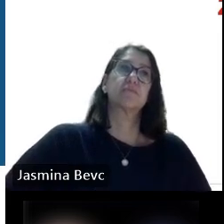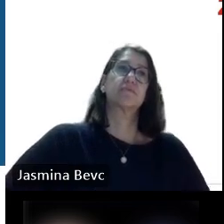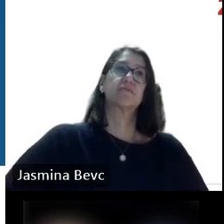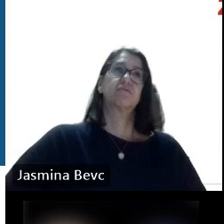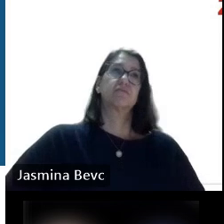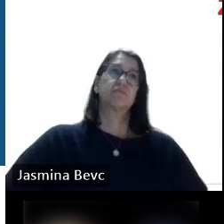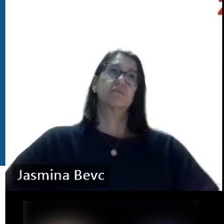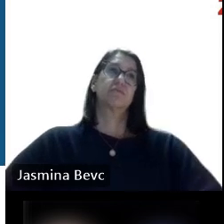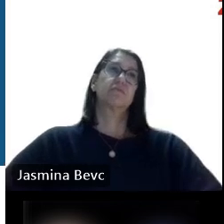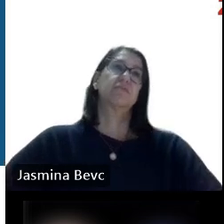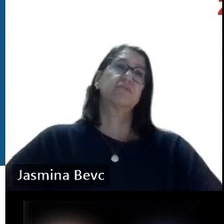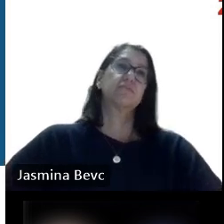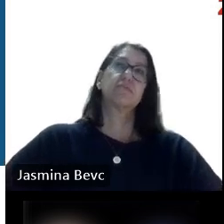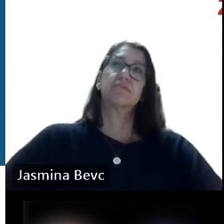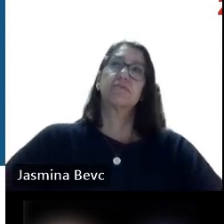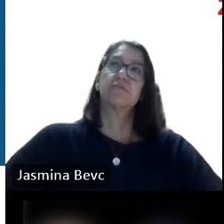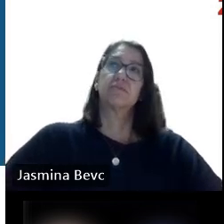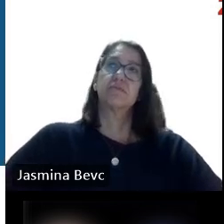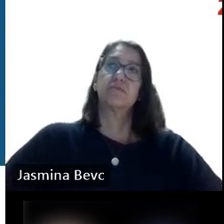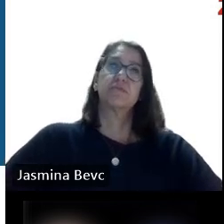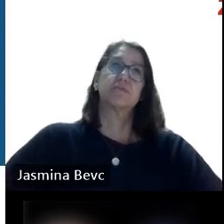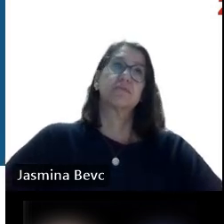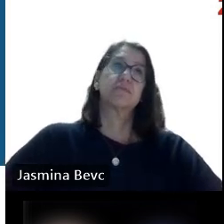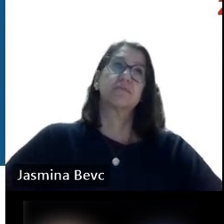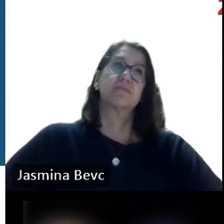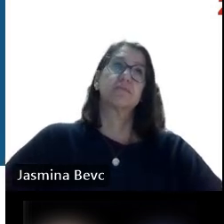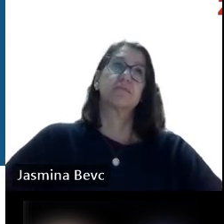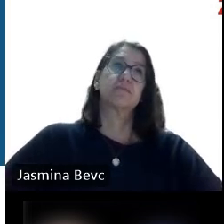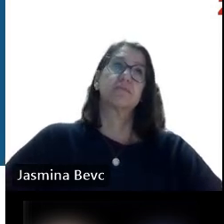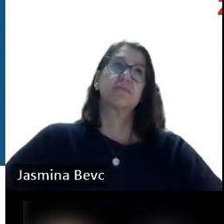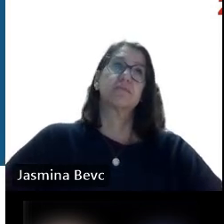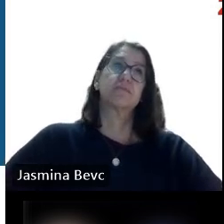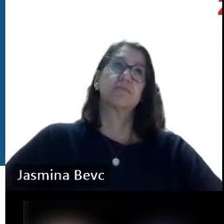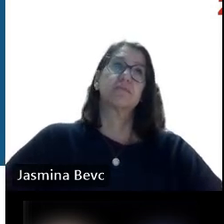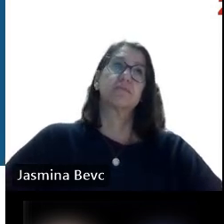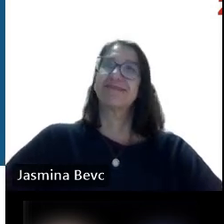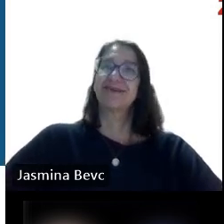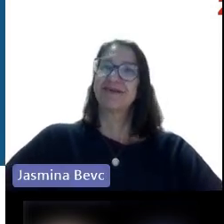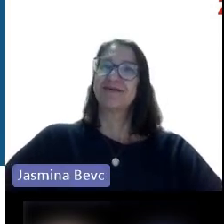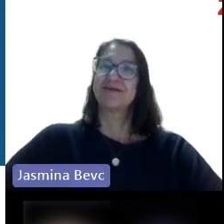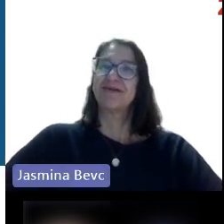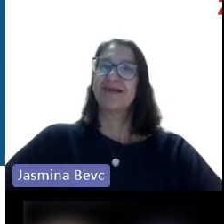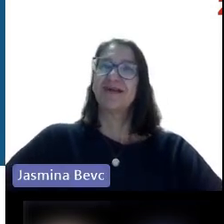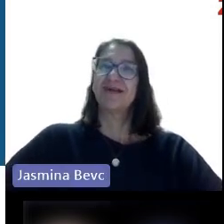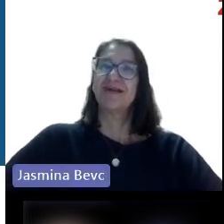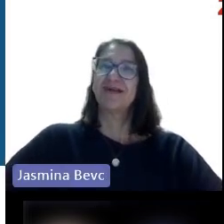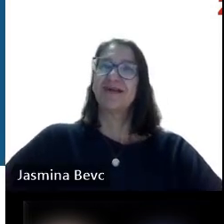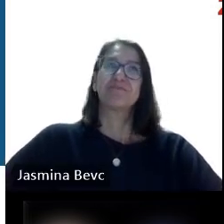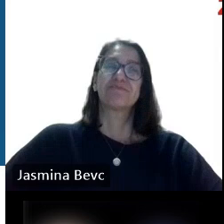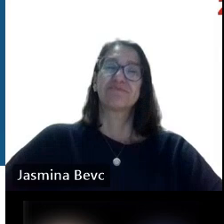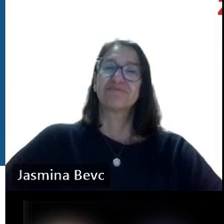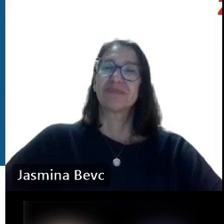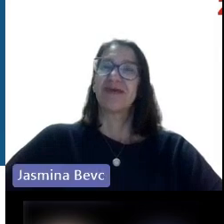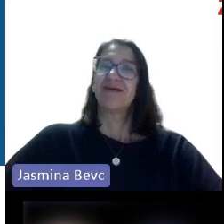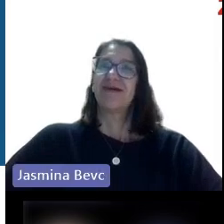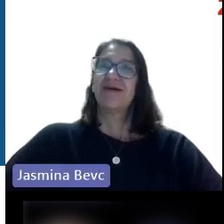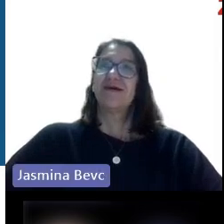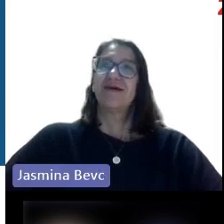kar bi mu svetoval, ne kupi toplotne črpalke, naj hišo izolira. To je prava pot.